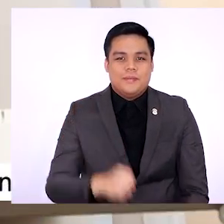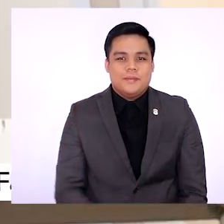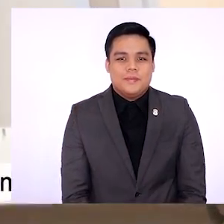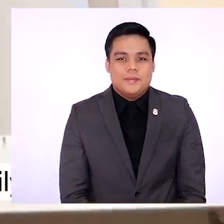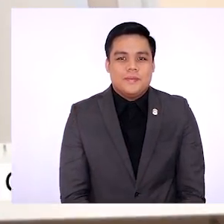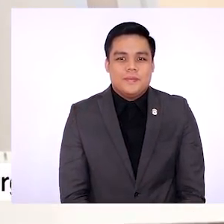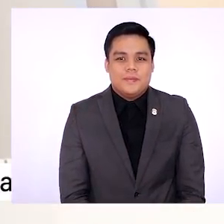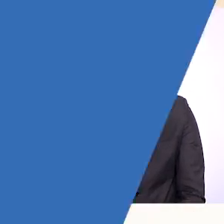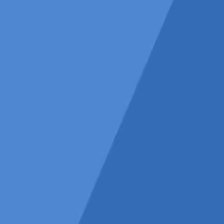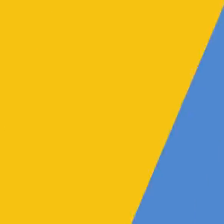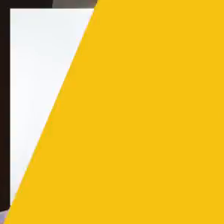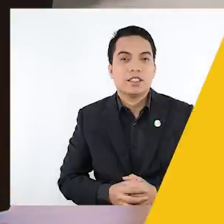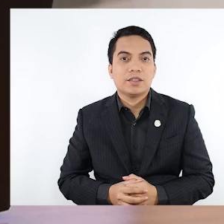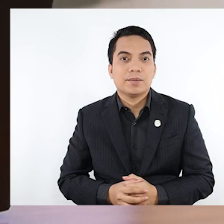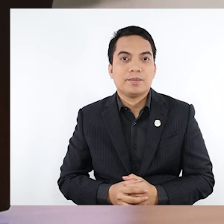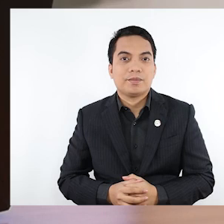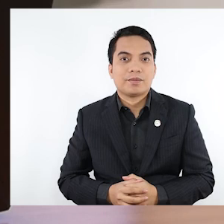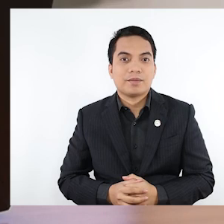Network.